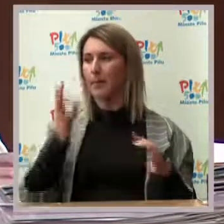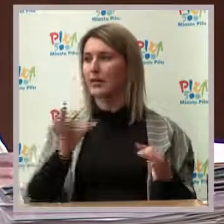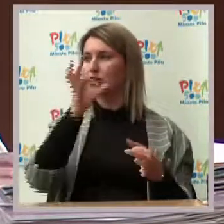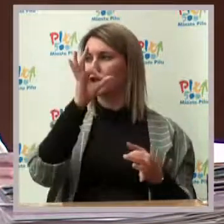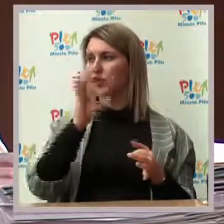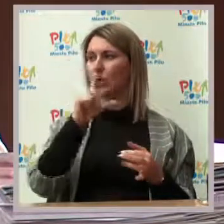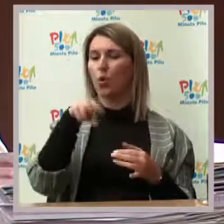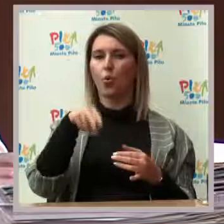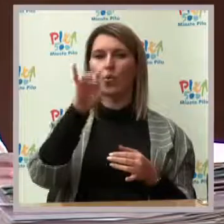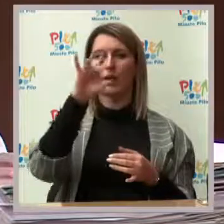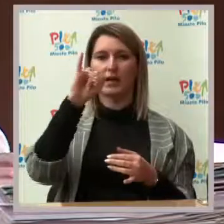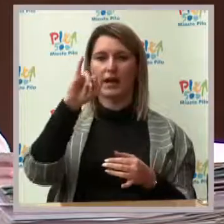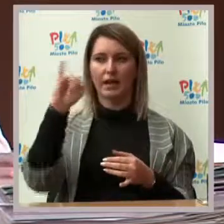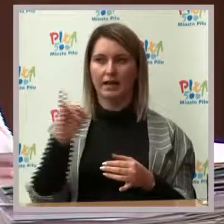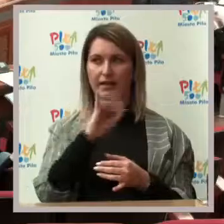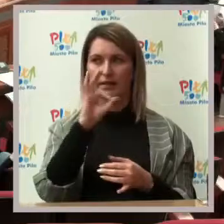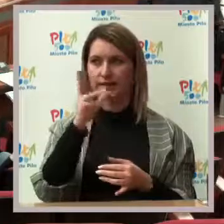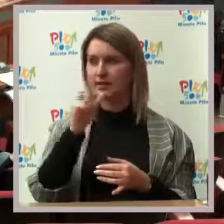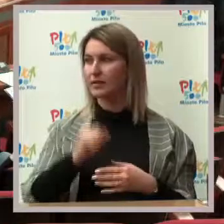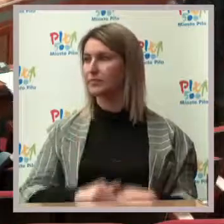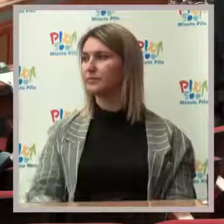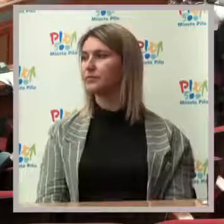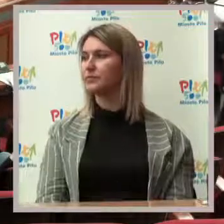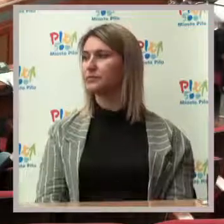Ślugajska. Bardzo proszę, pani skarbnik.